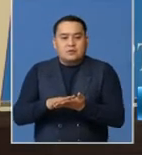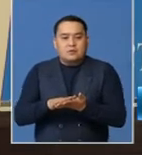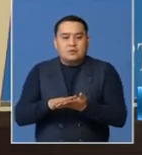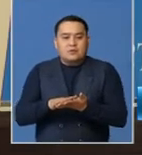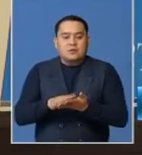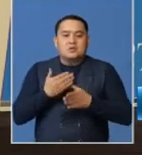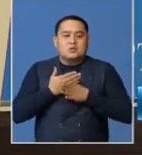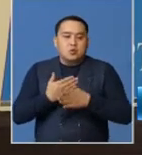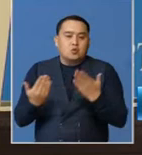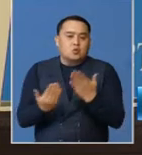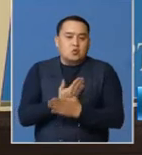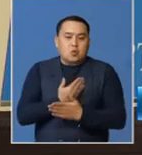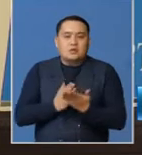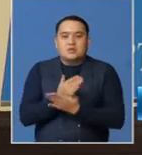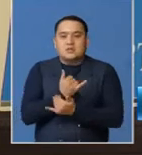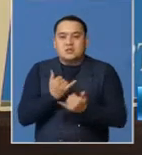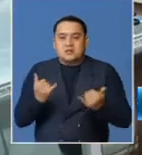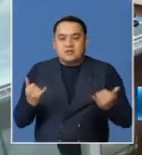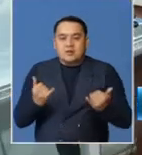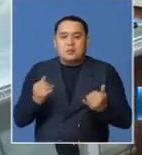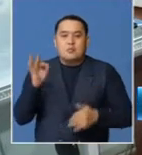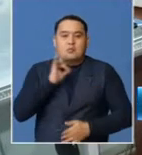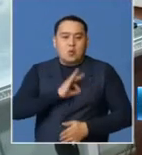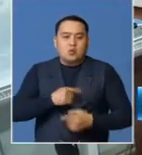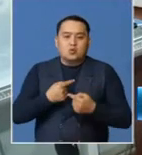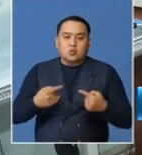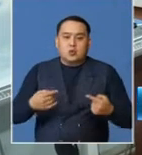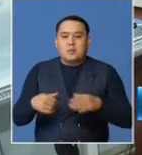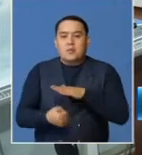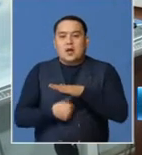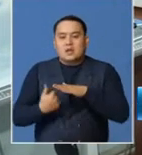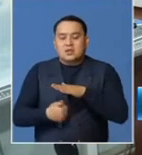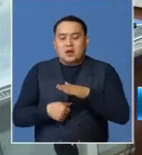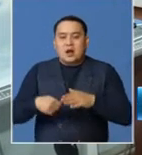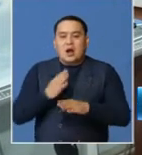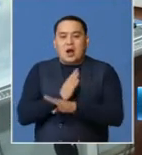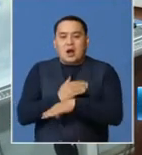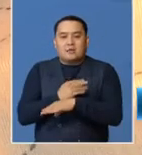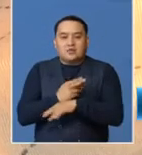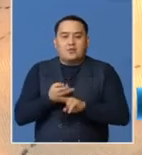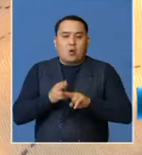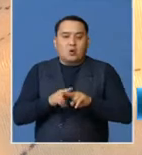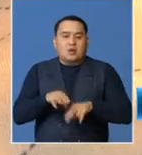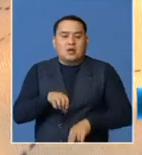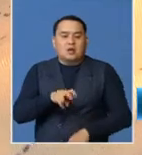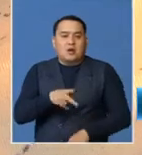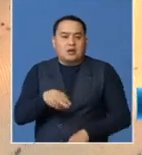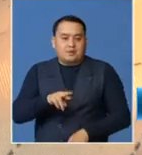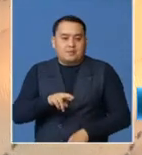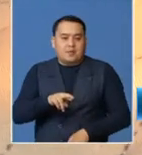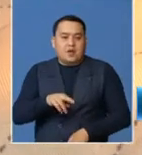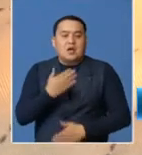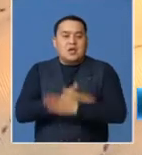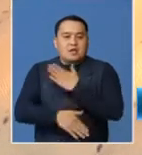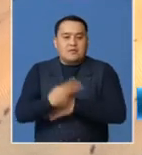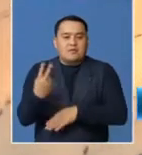С помощью современных сервисов в базе данных пользуются и другие безработные капшагайцы. В числе таких Наталья Хвостова.